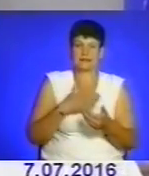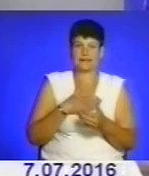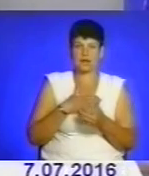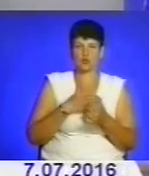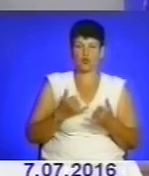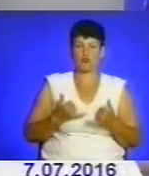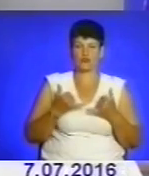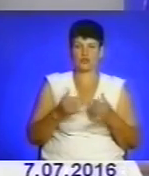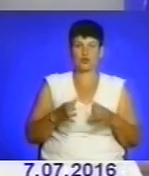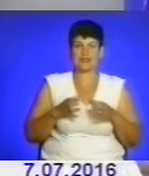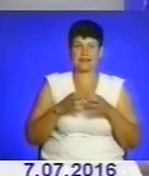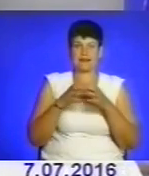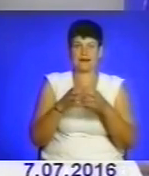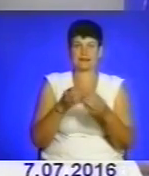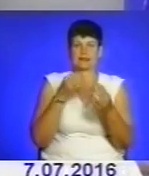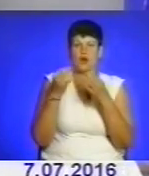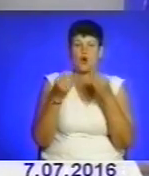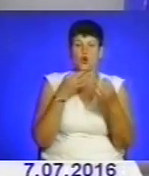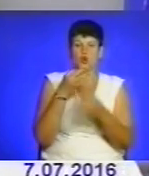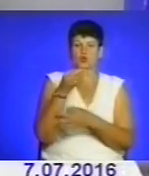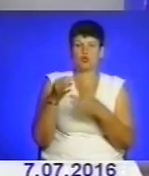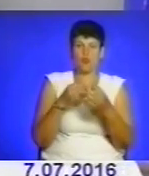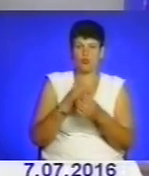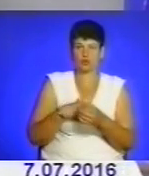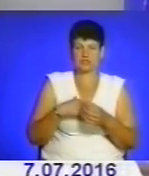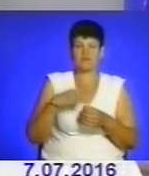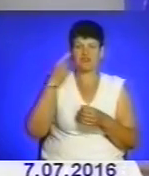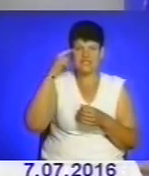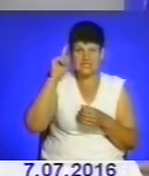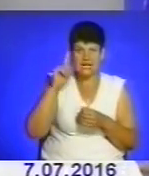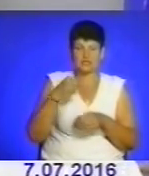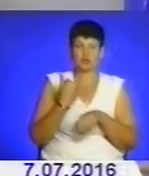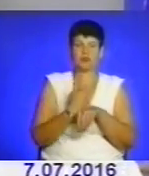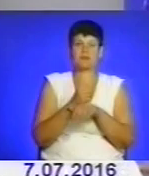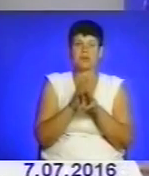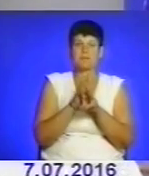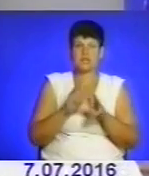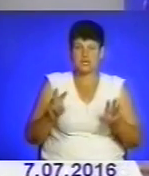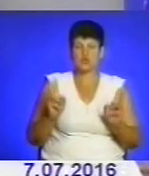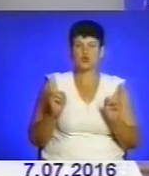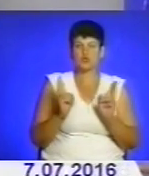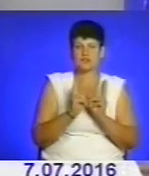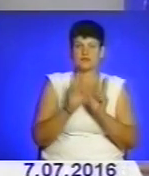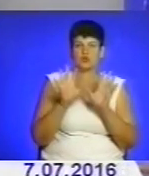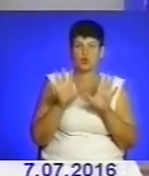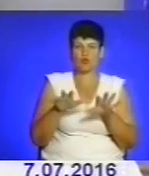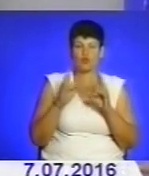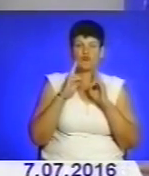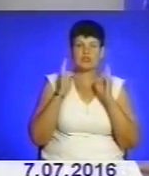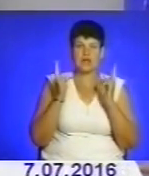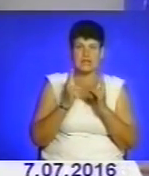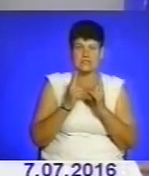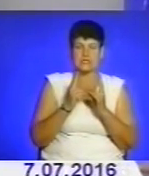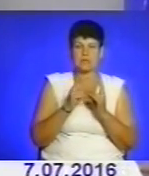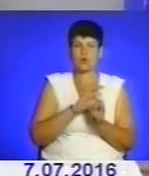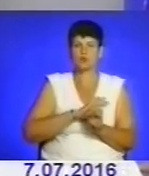повноважну делегацію на розмову до себе. Зокрема, ви вже знаєте, що прем'єр-міністр зустрівся із головою Федерації профспілок України